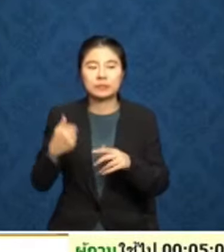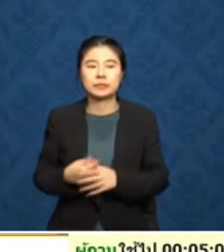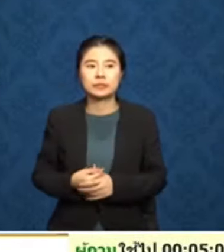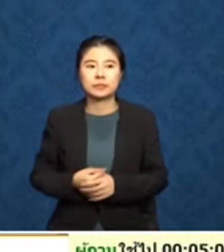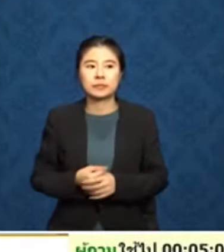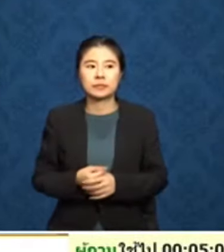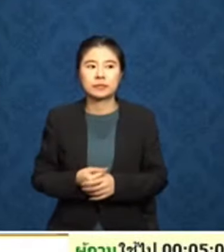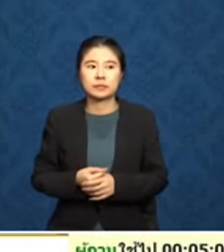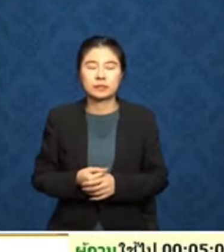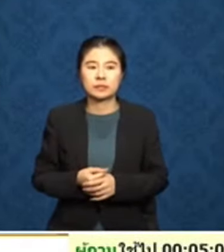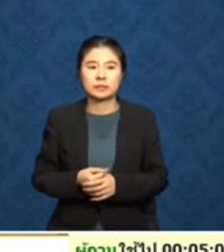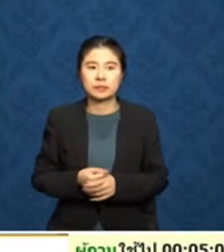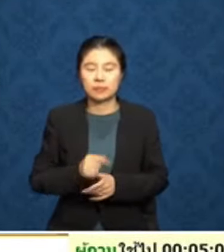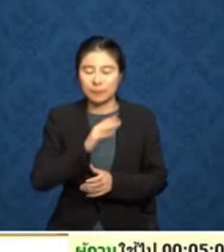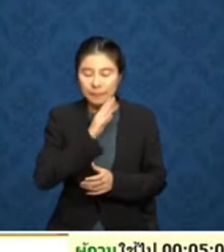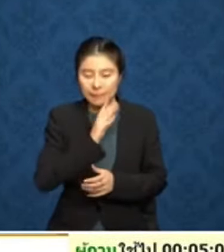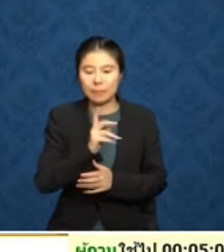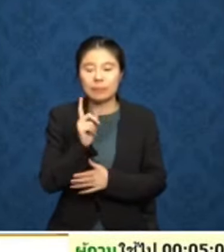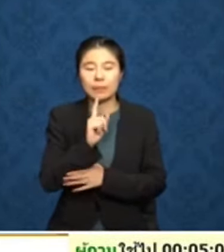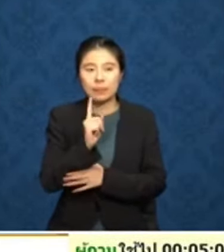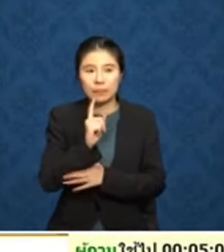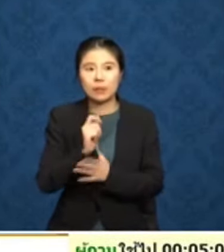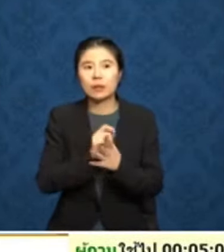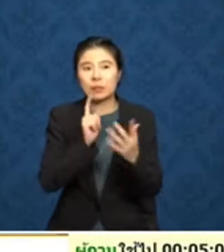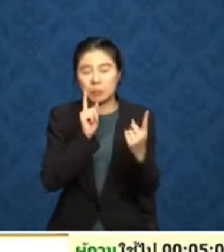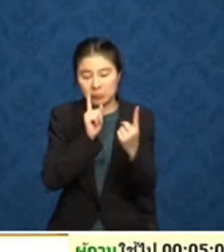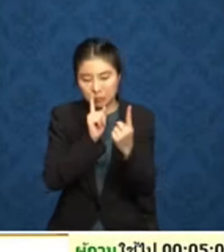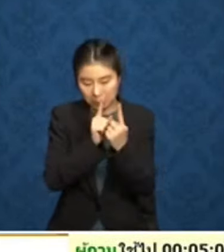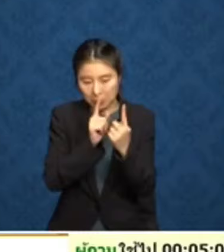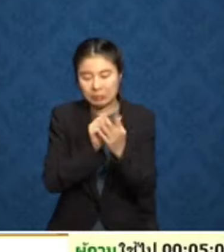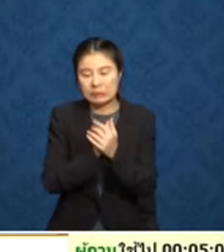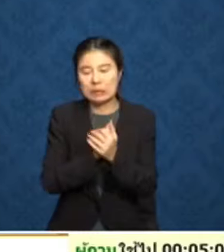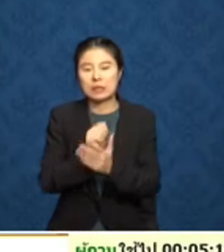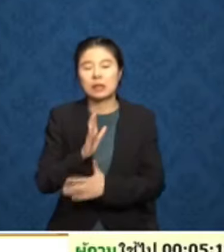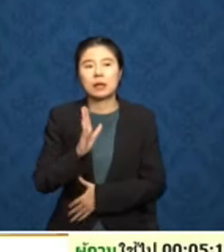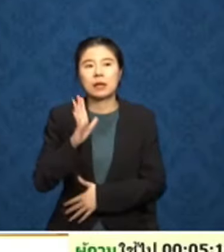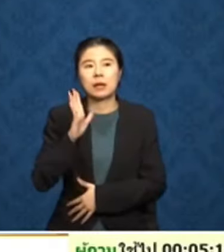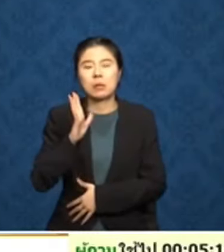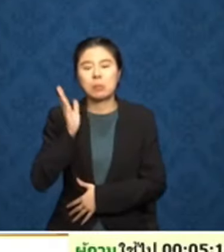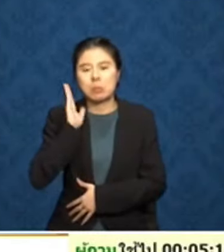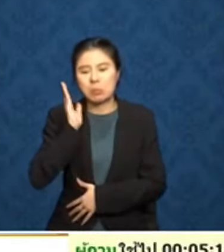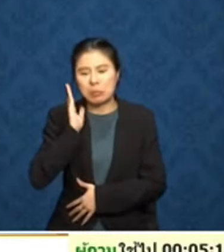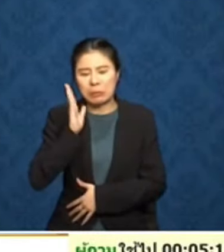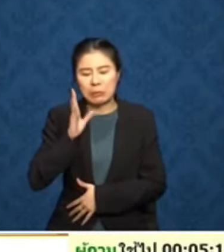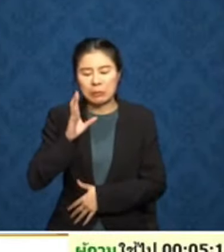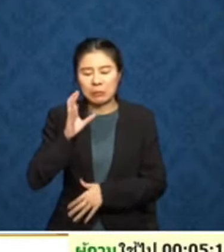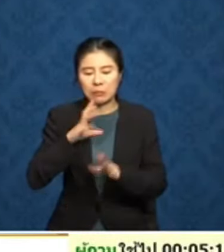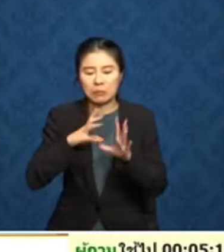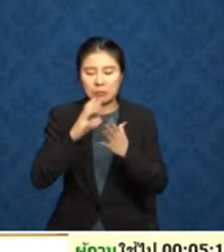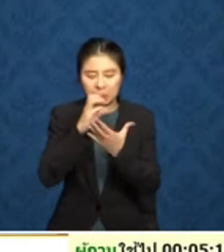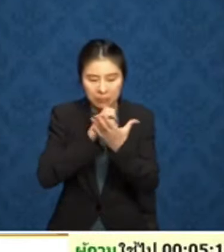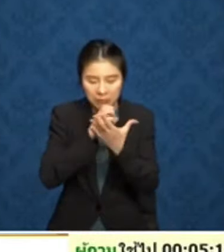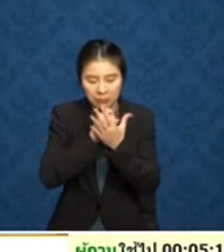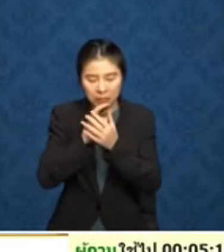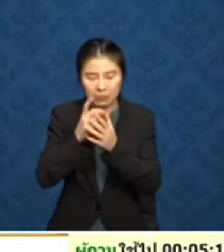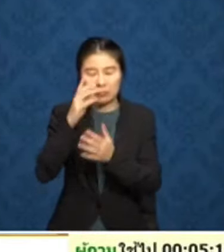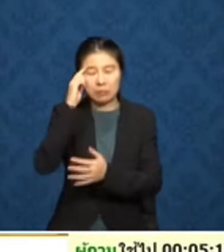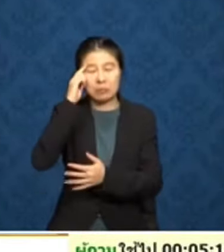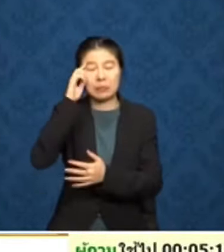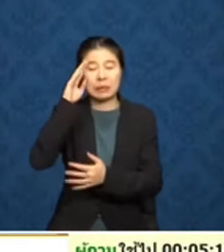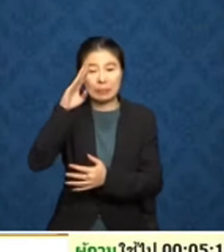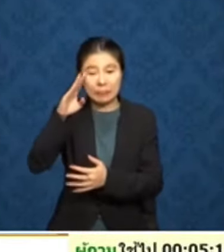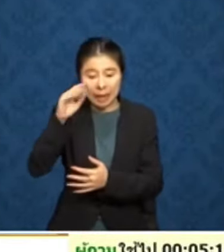ที่เราเจอเหตุการณ์เหล่านี้นะคะสมมติว่าทำอนาจารเฉยๆเนี่ยแล้วเด็กๆอยากจะเอาเรื่องร้องเรีย